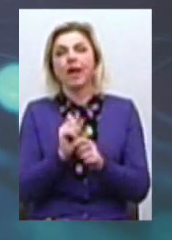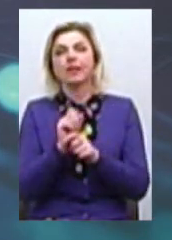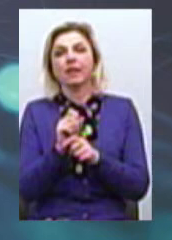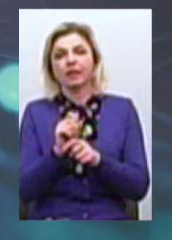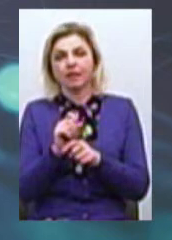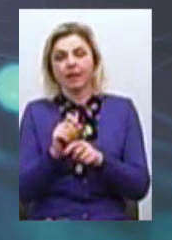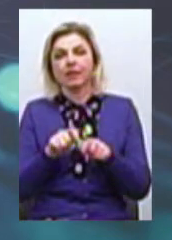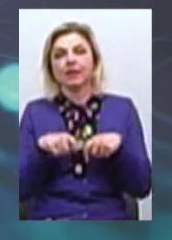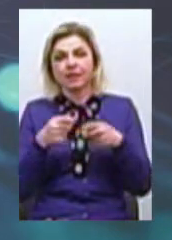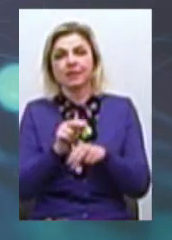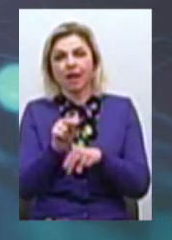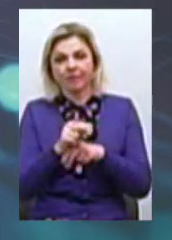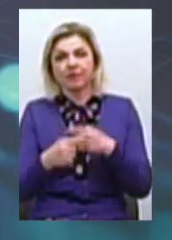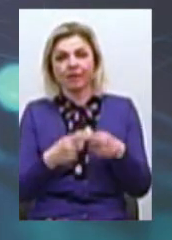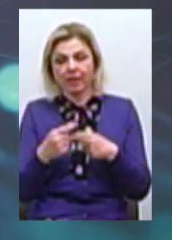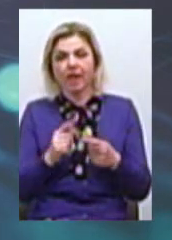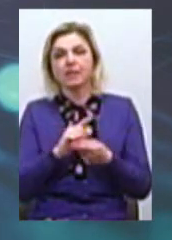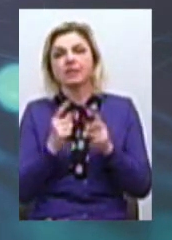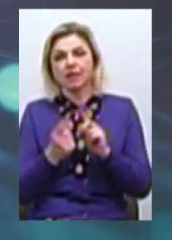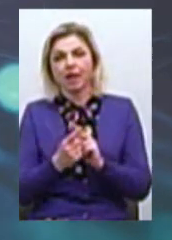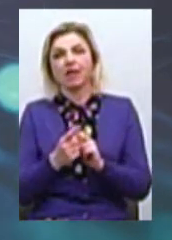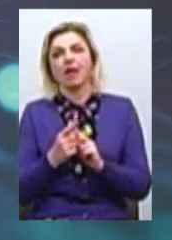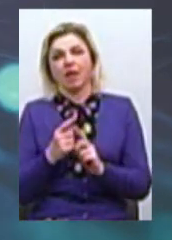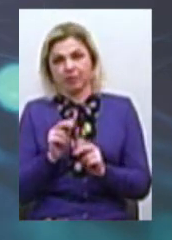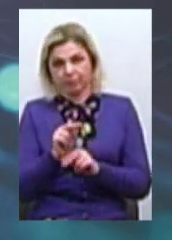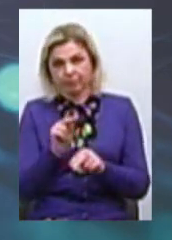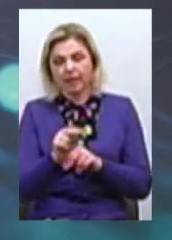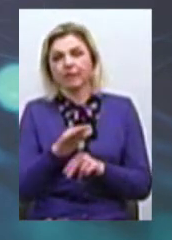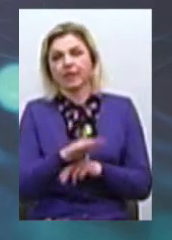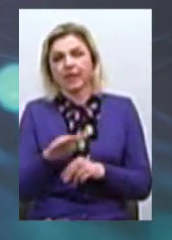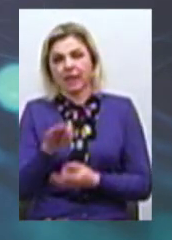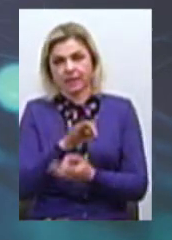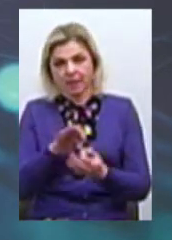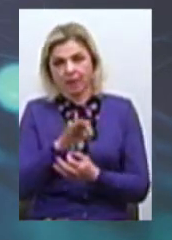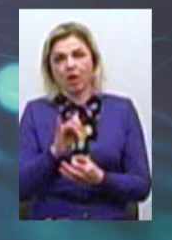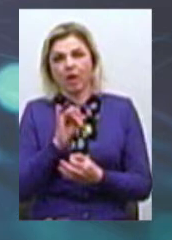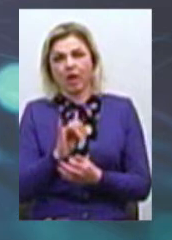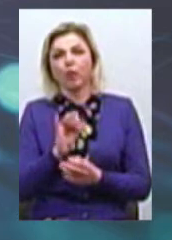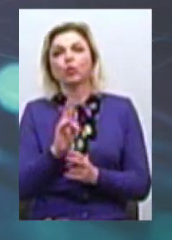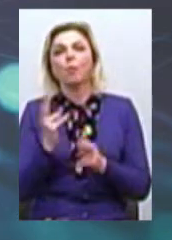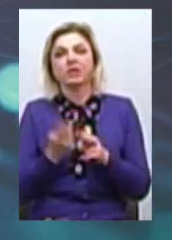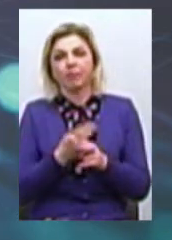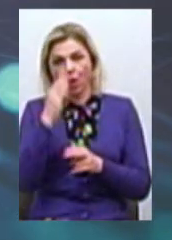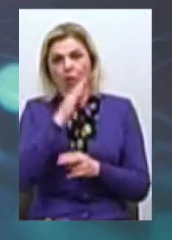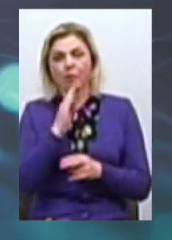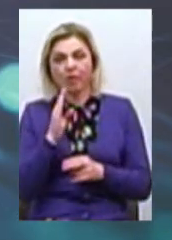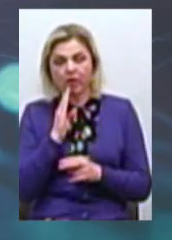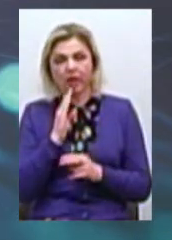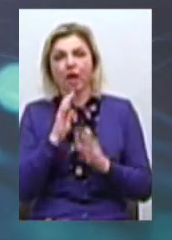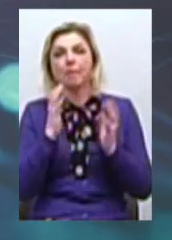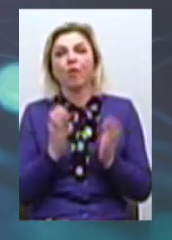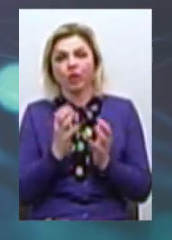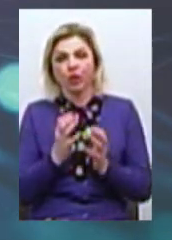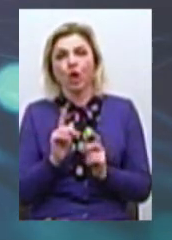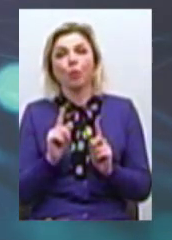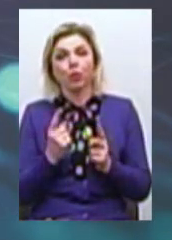стали наставниками дітей-сиріт та дітей, позбавлених батьківського піклування. Тож, чому проєкт запрацював тільки